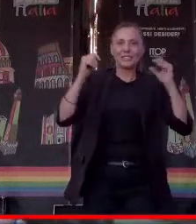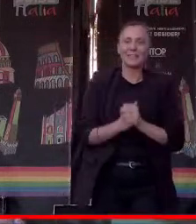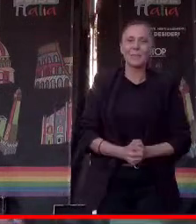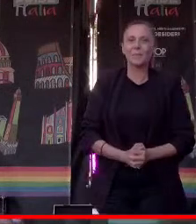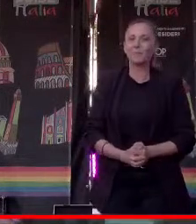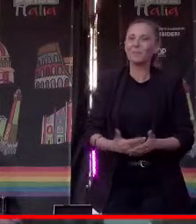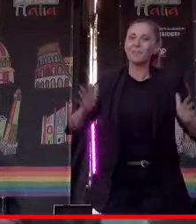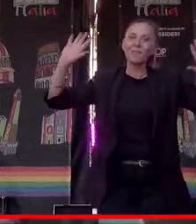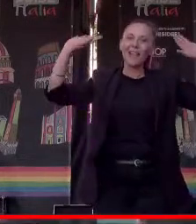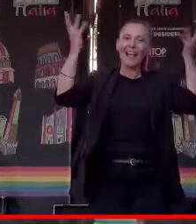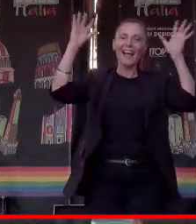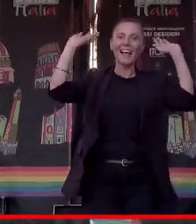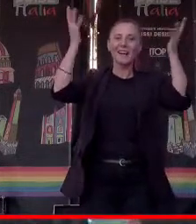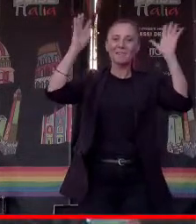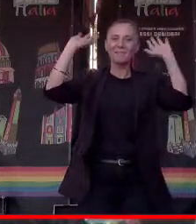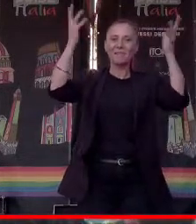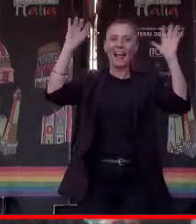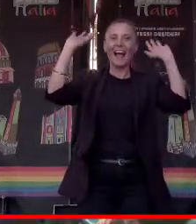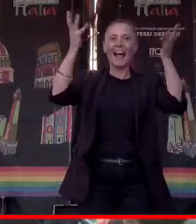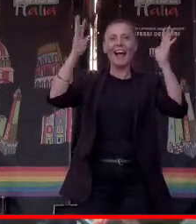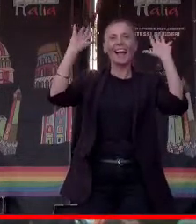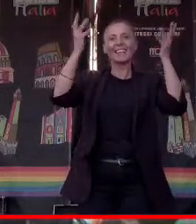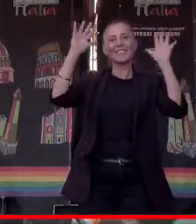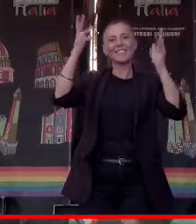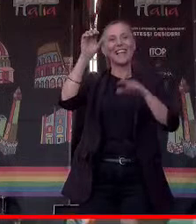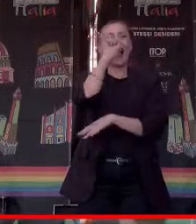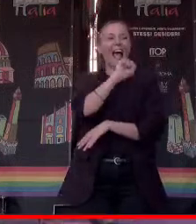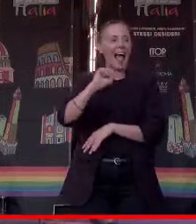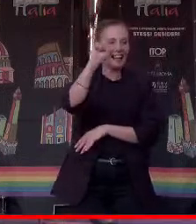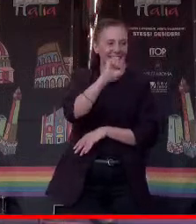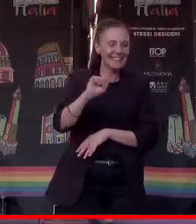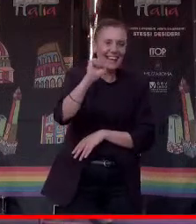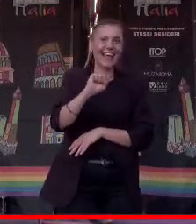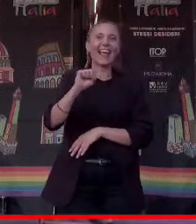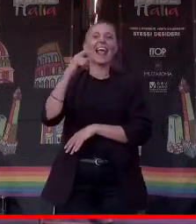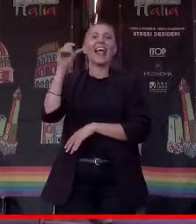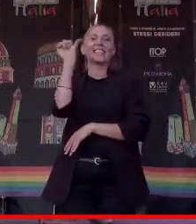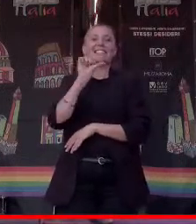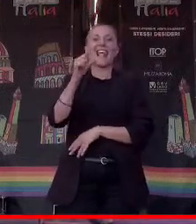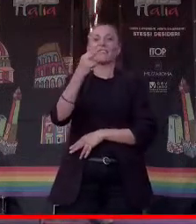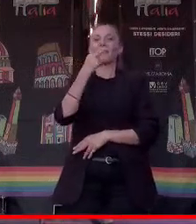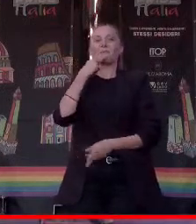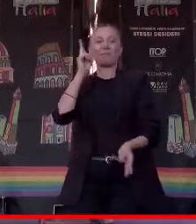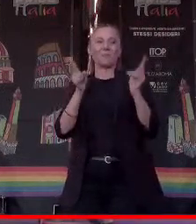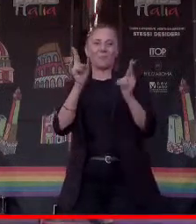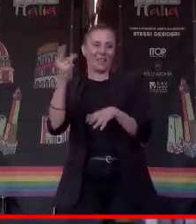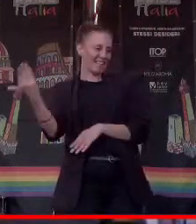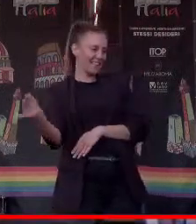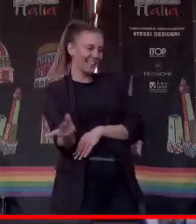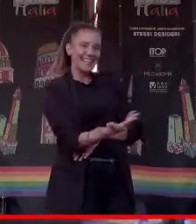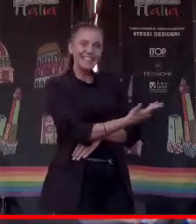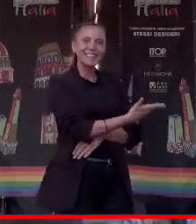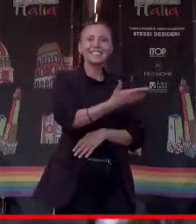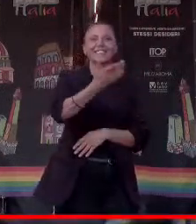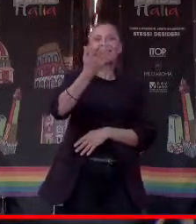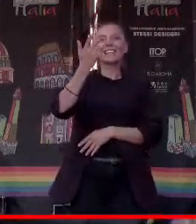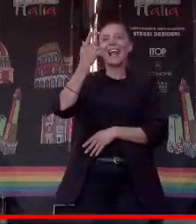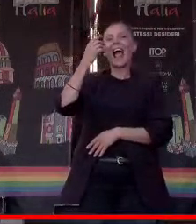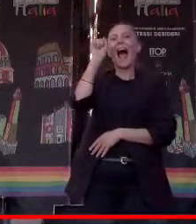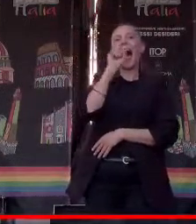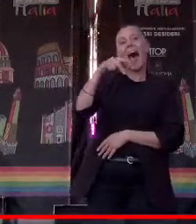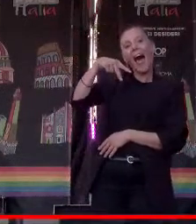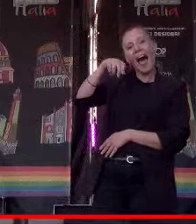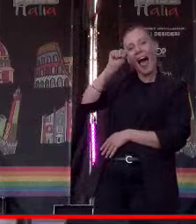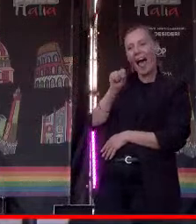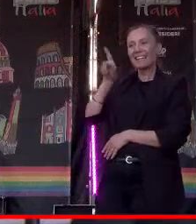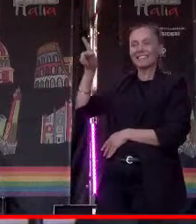Un grande applauso al nostro Andrei, a Stefano Vigilante, grazie, mi raccomando, alla nostra Anna